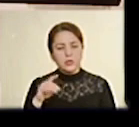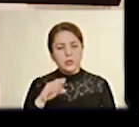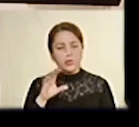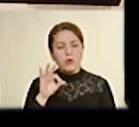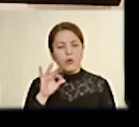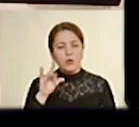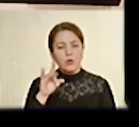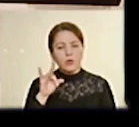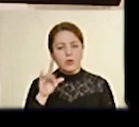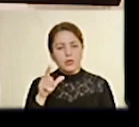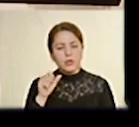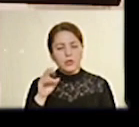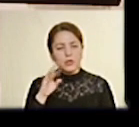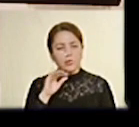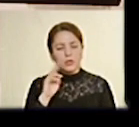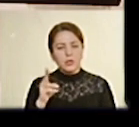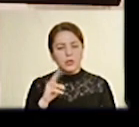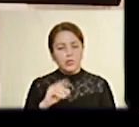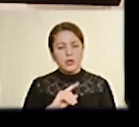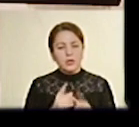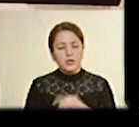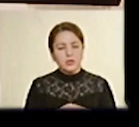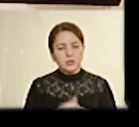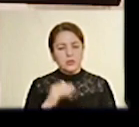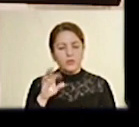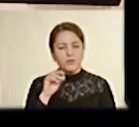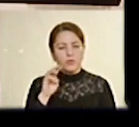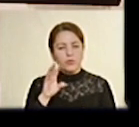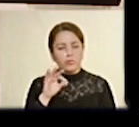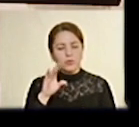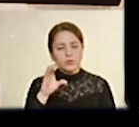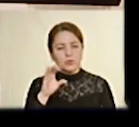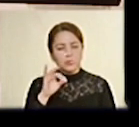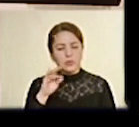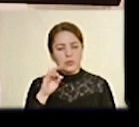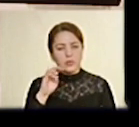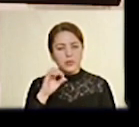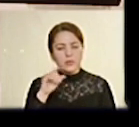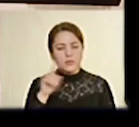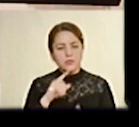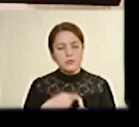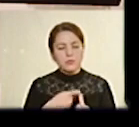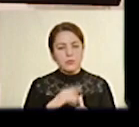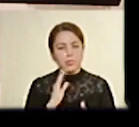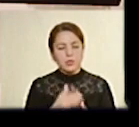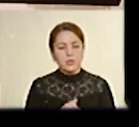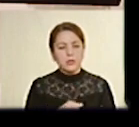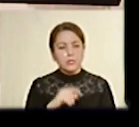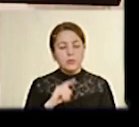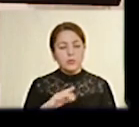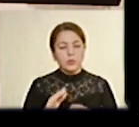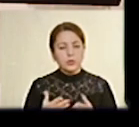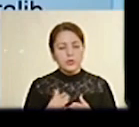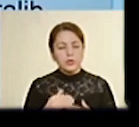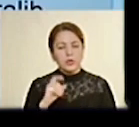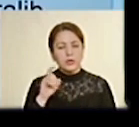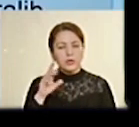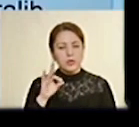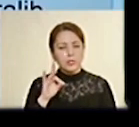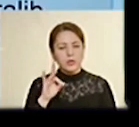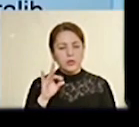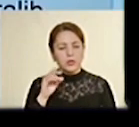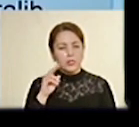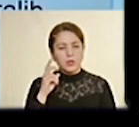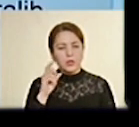hosil bo'lish jarayoni fotosintez jarayoni deb ataladi. Bu jarayonda xlorofil